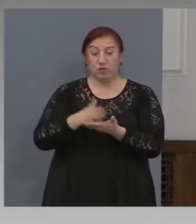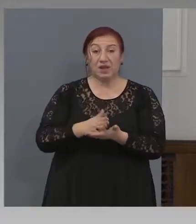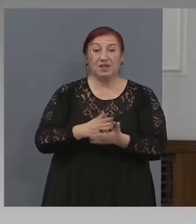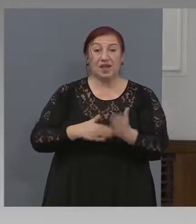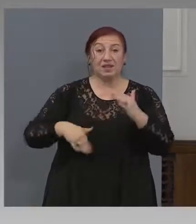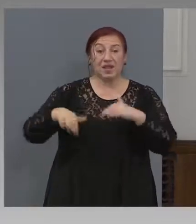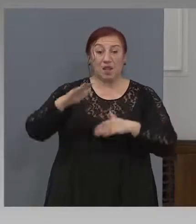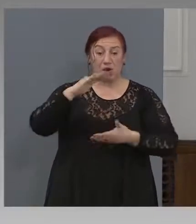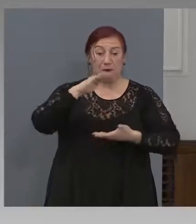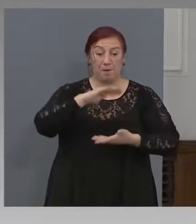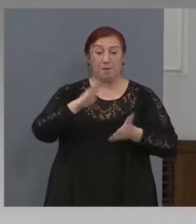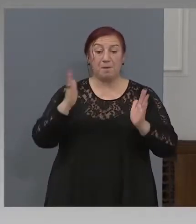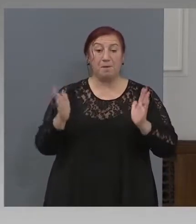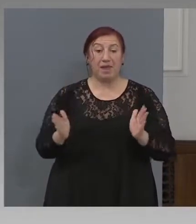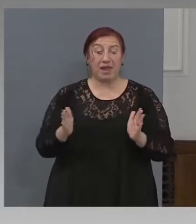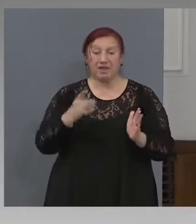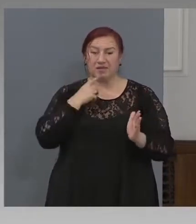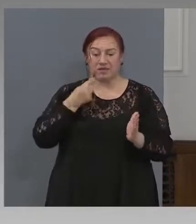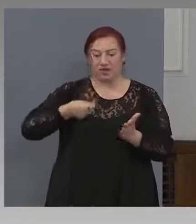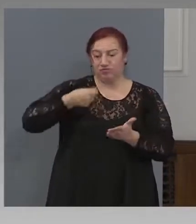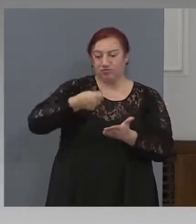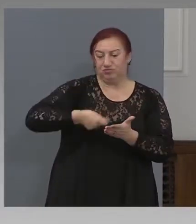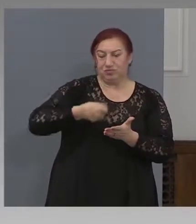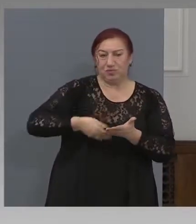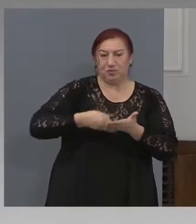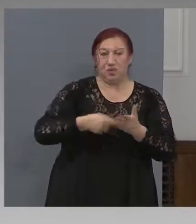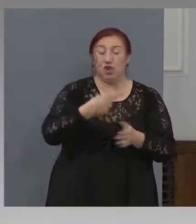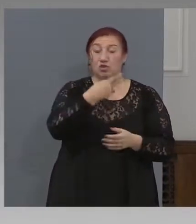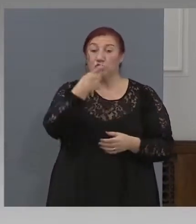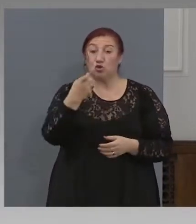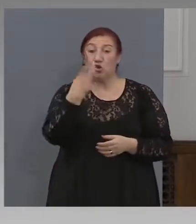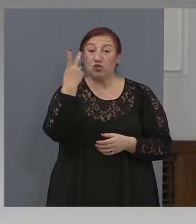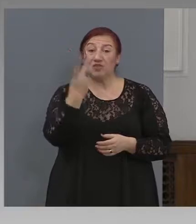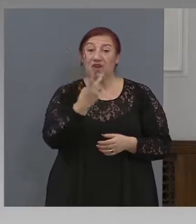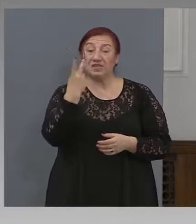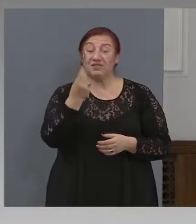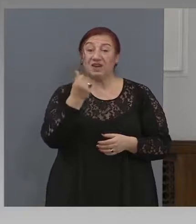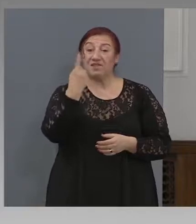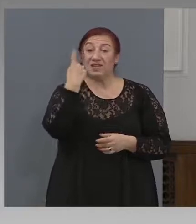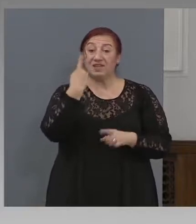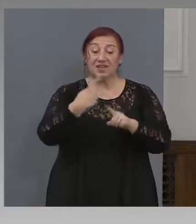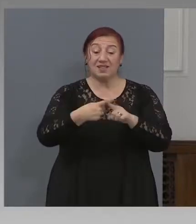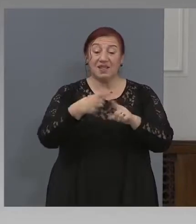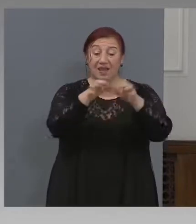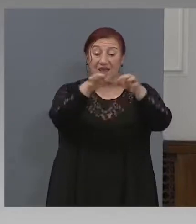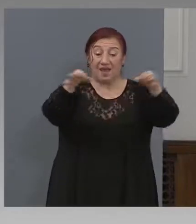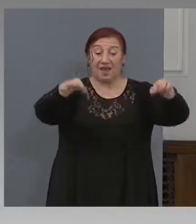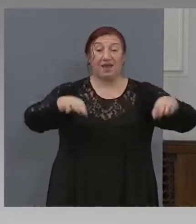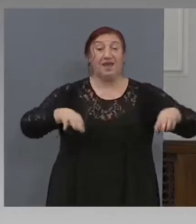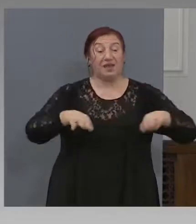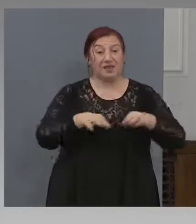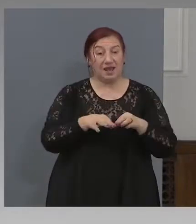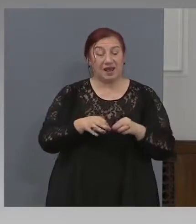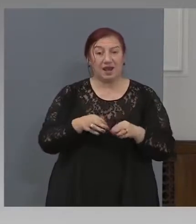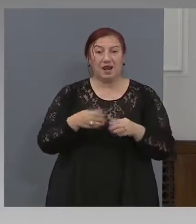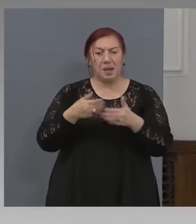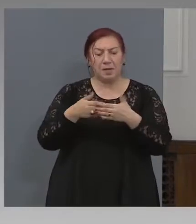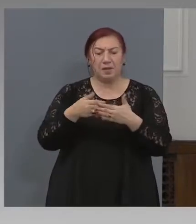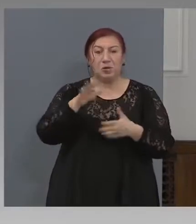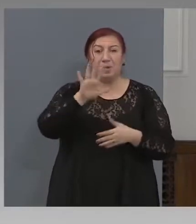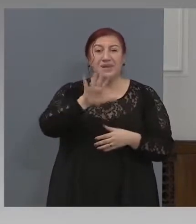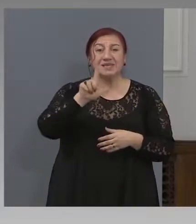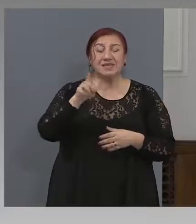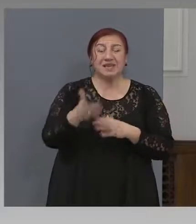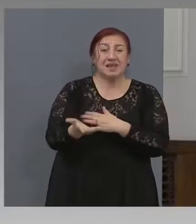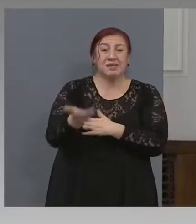пакет, 122 лева на хектар ставка на близо 57 000